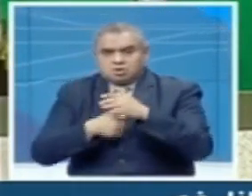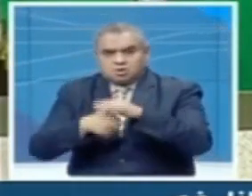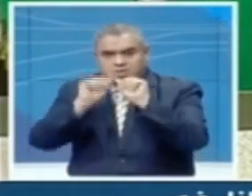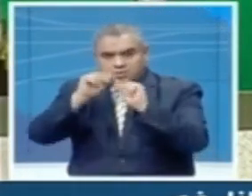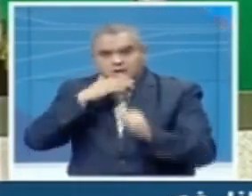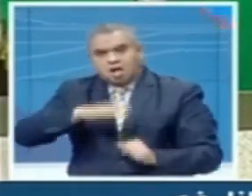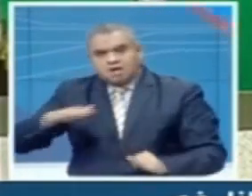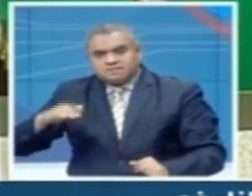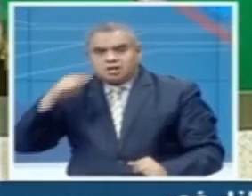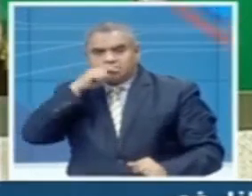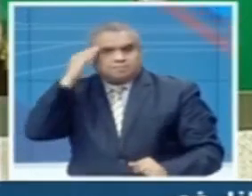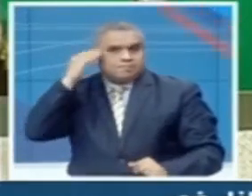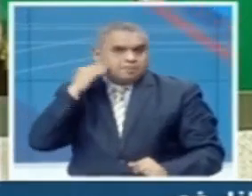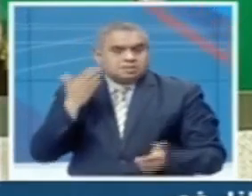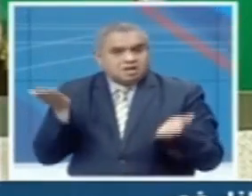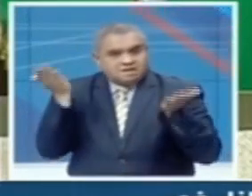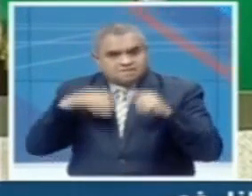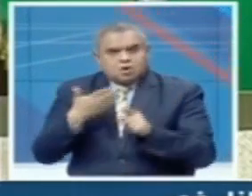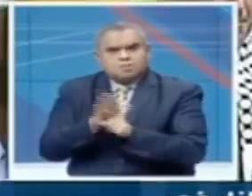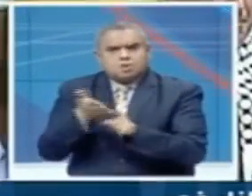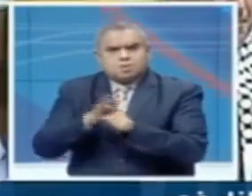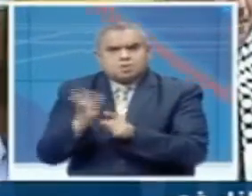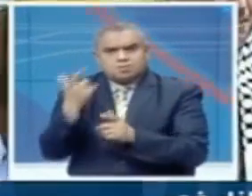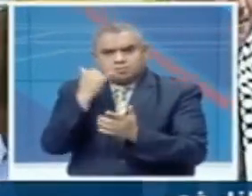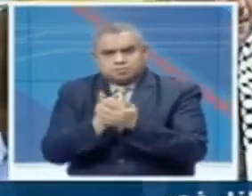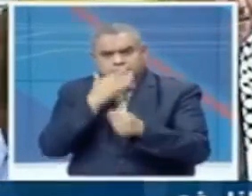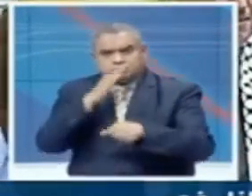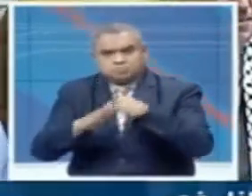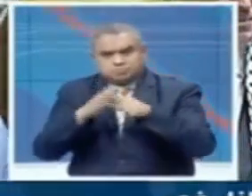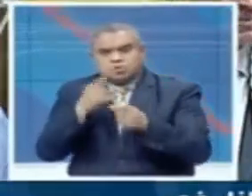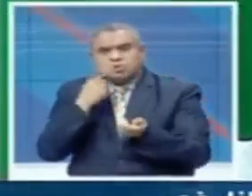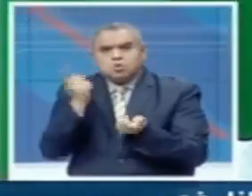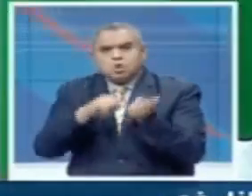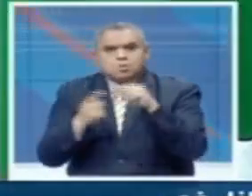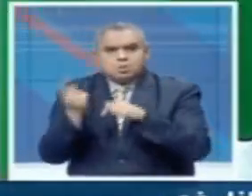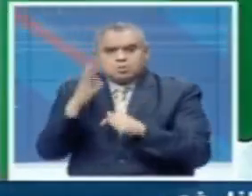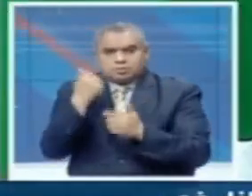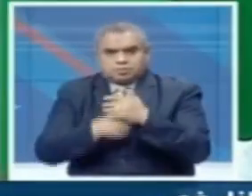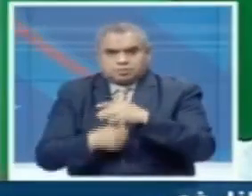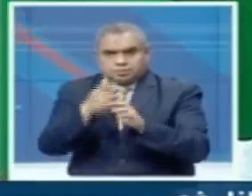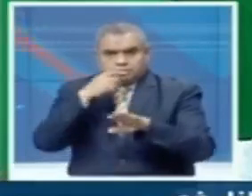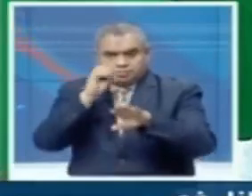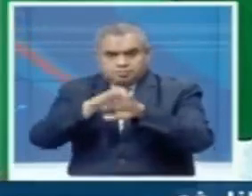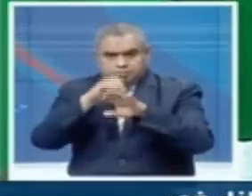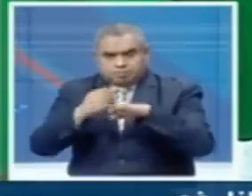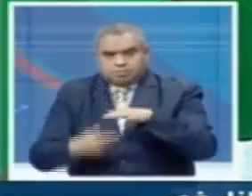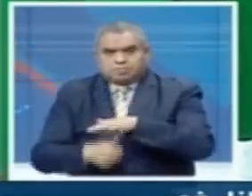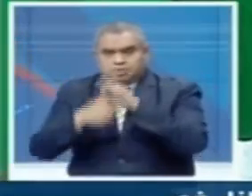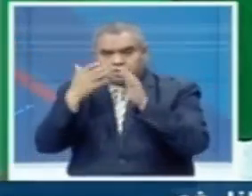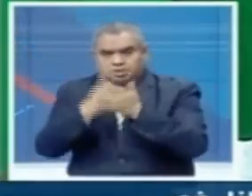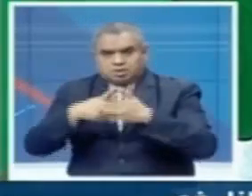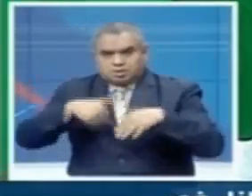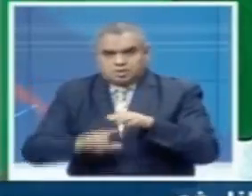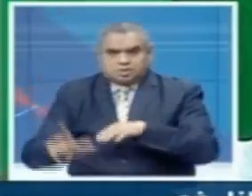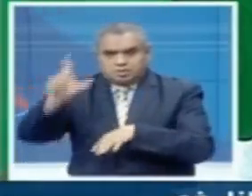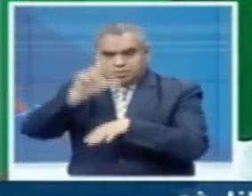والنساء الذين ترتكب ضدهم محرقة حقيقية بشكل يومي. كرر ومن باب التأكيد باسم المجلس